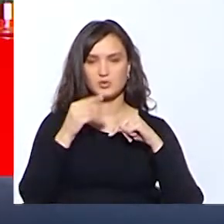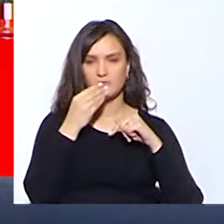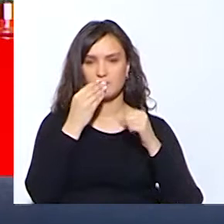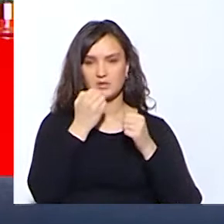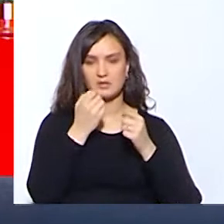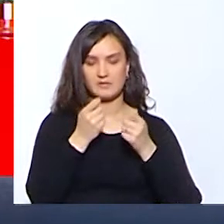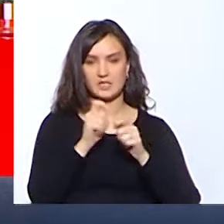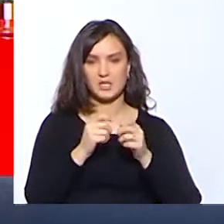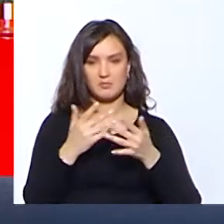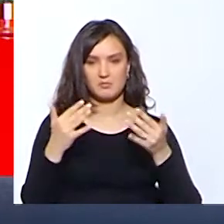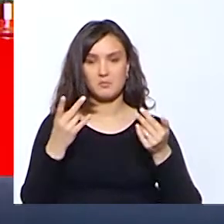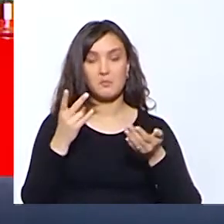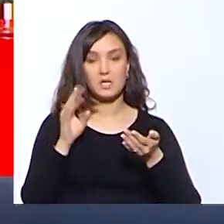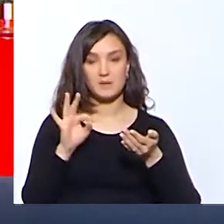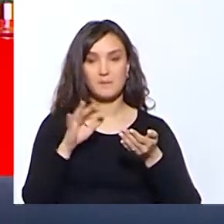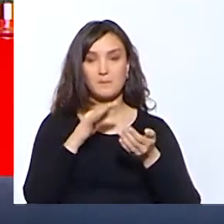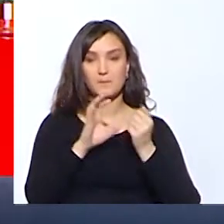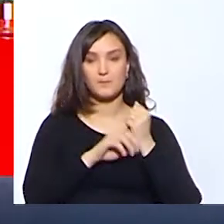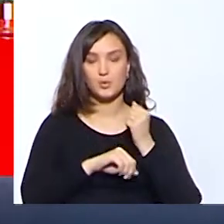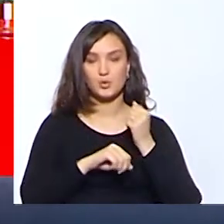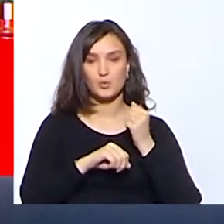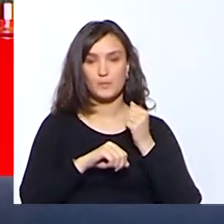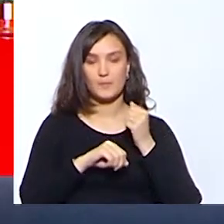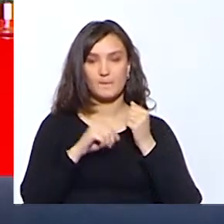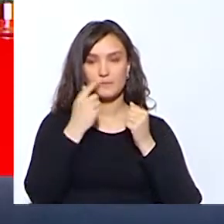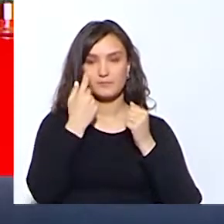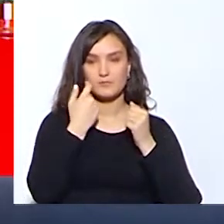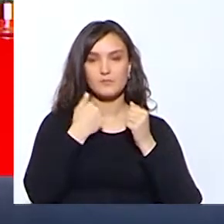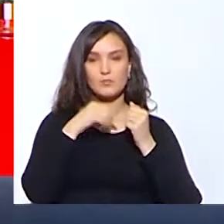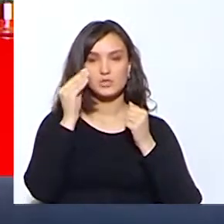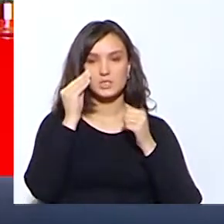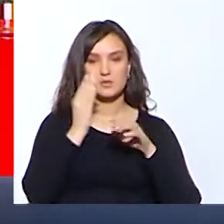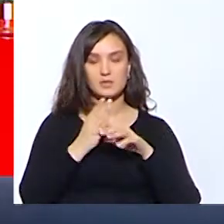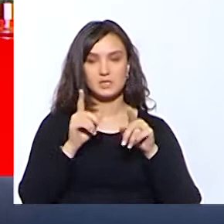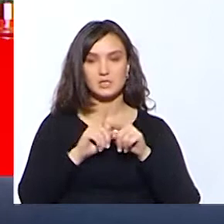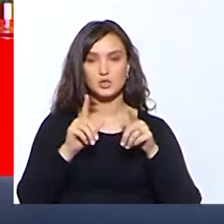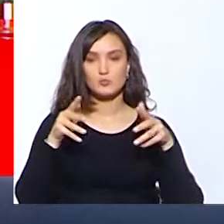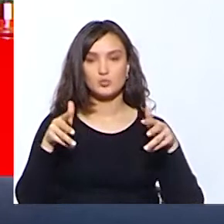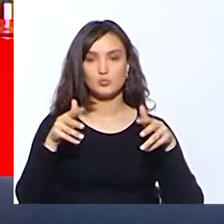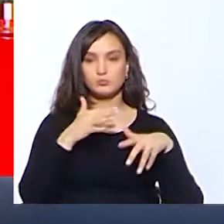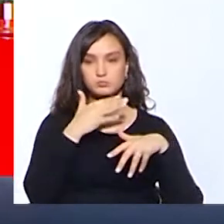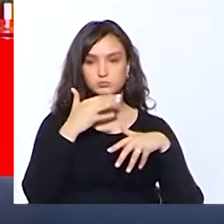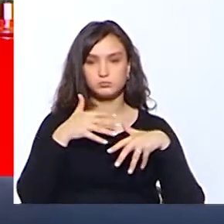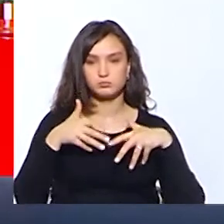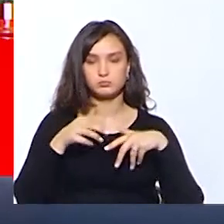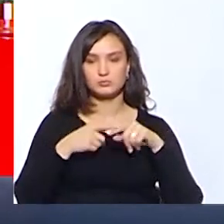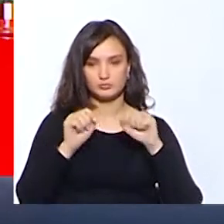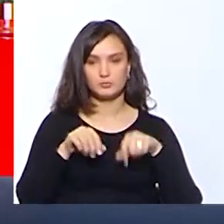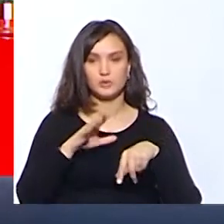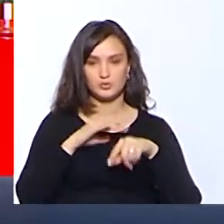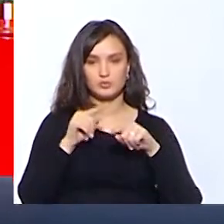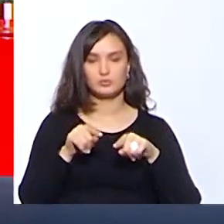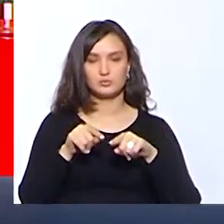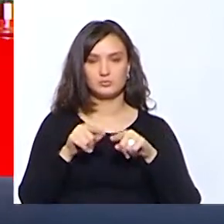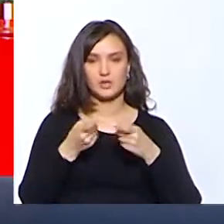საკვები ნივთიერებები. თუმცა ბოლო ტენდენცია არის ასეთი, რომ სიმსუქნე, ჭარბიწონა ასევე შეიძლება